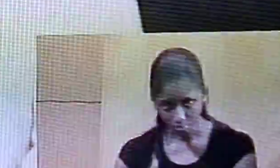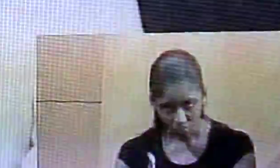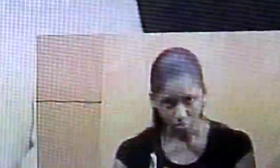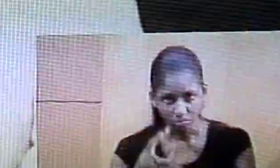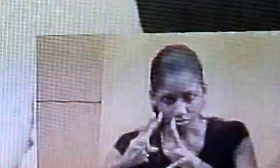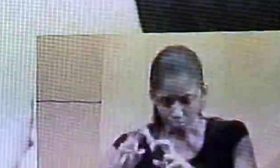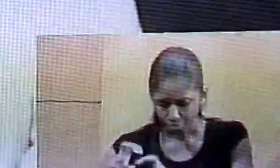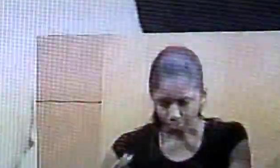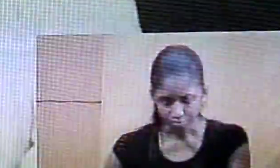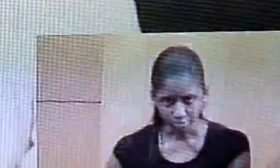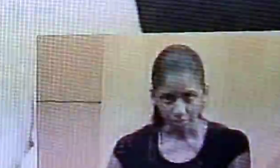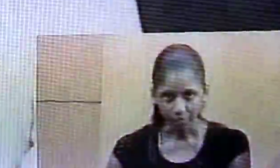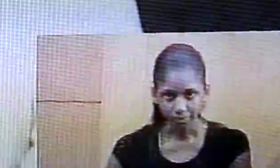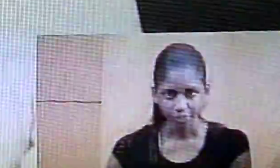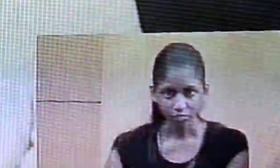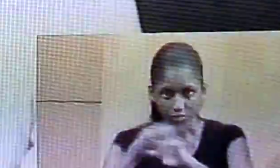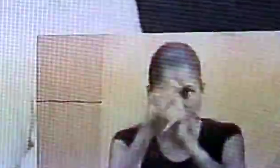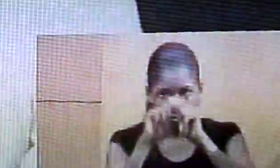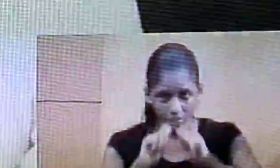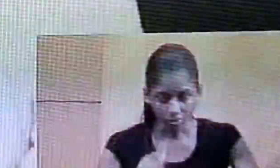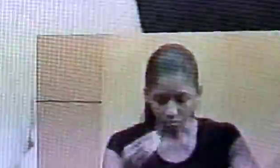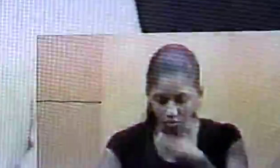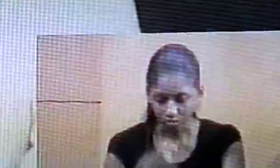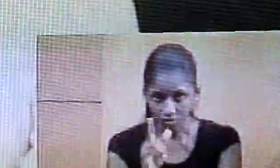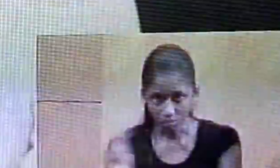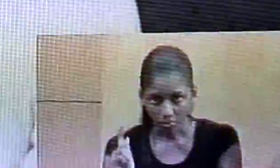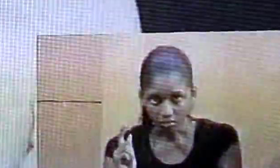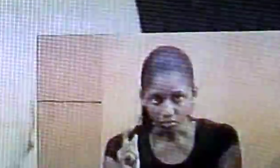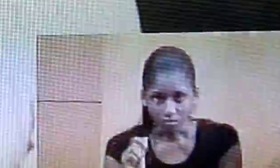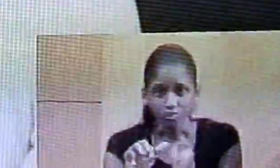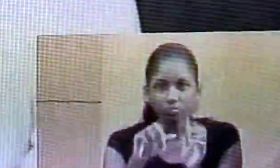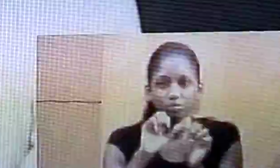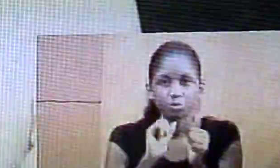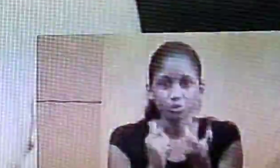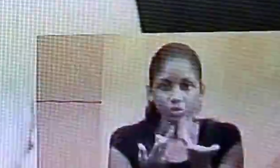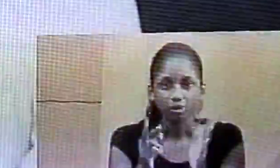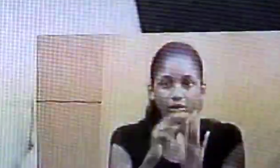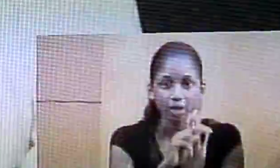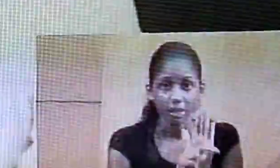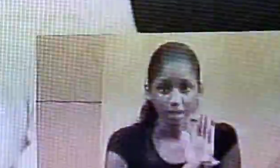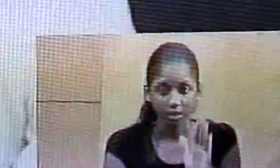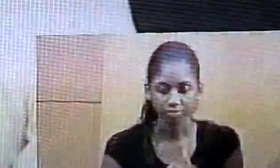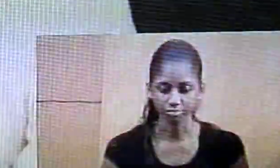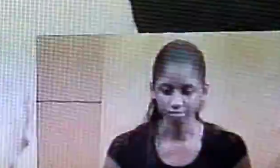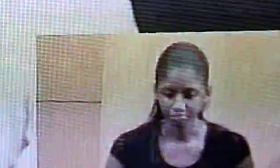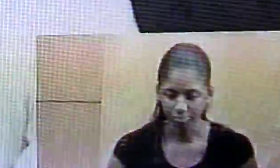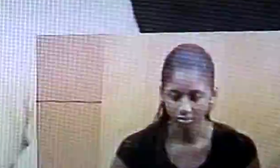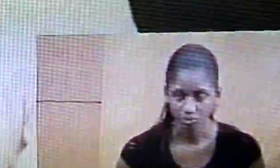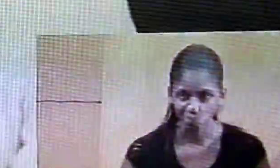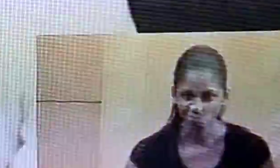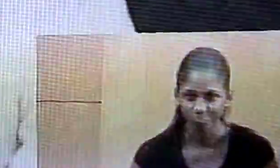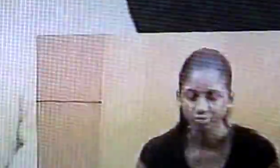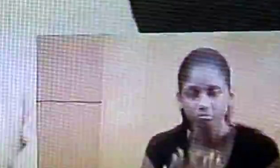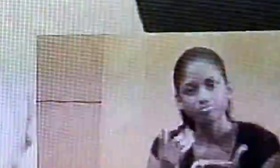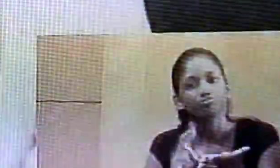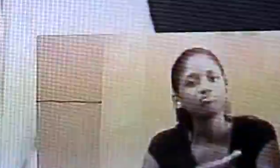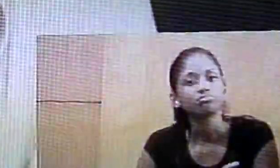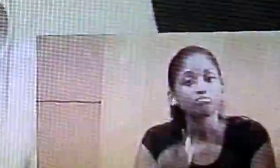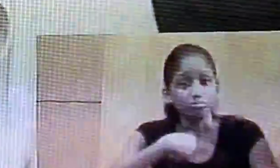d'analyser le respect ou pas d'un certain nombre de règles. Alors nous ne sommes pas, c'est vrai, des